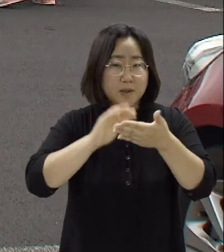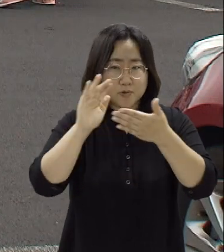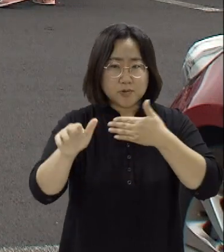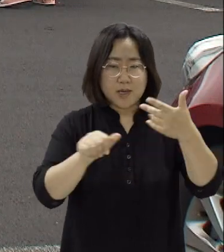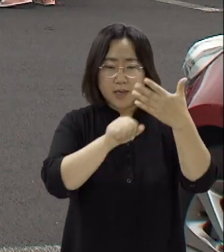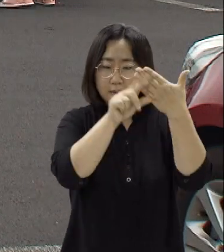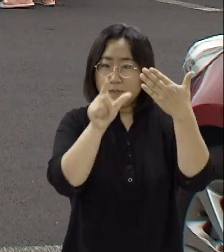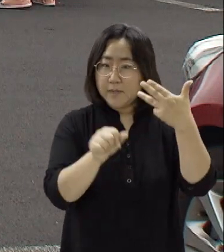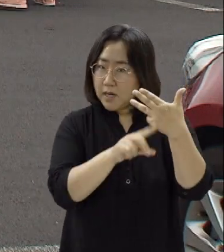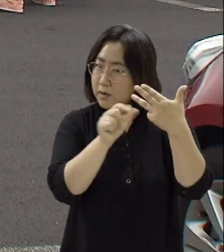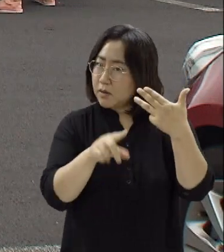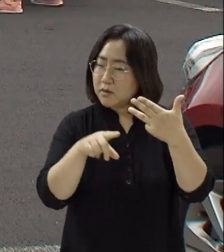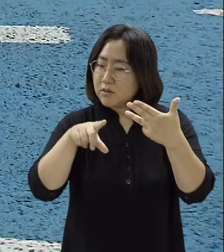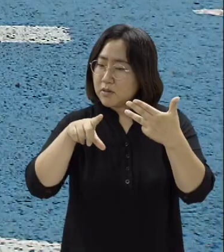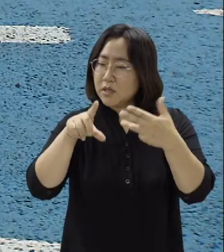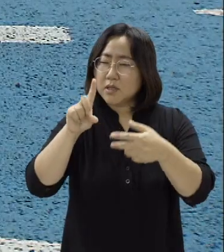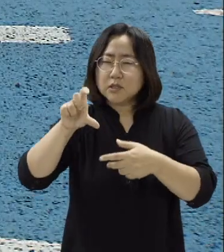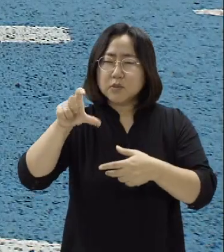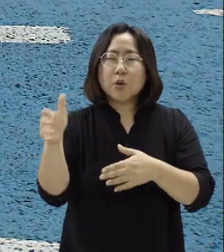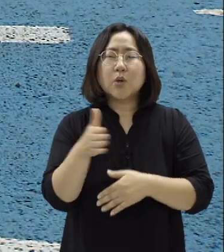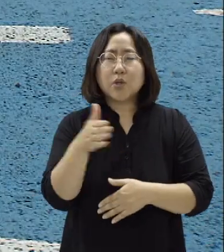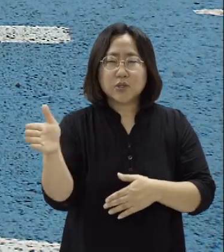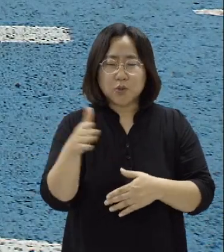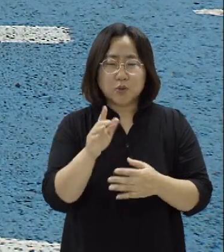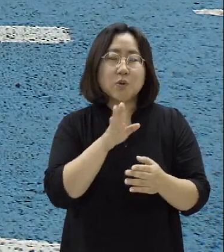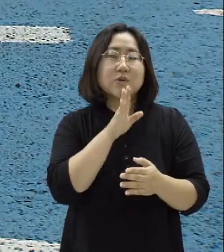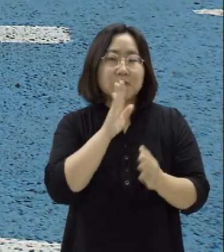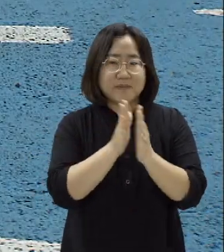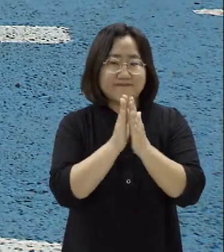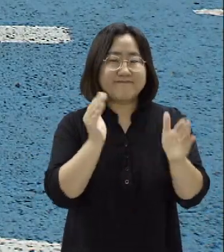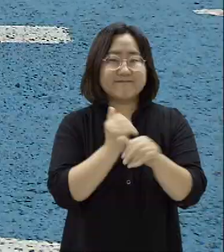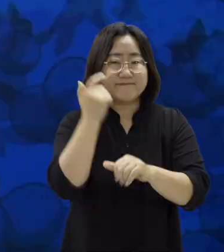다음 달 중순 본격 운영할 계획입니다.